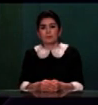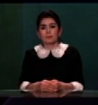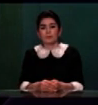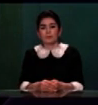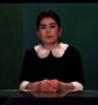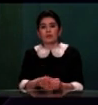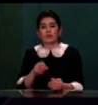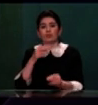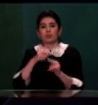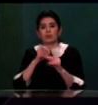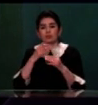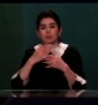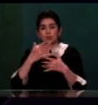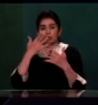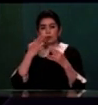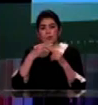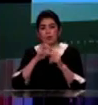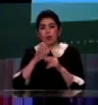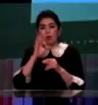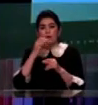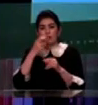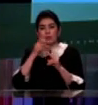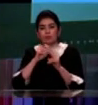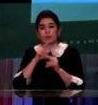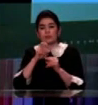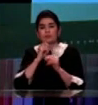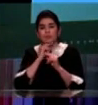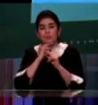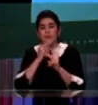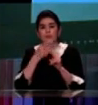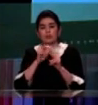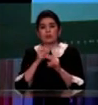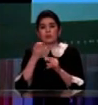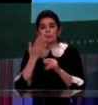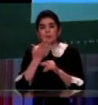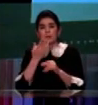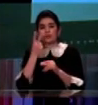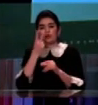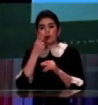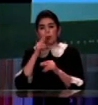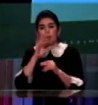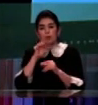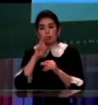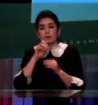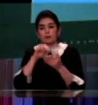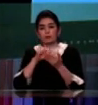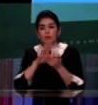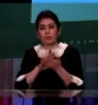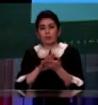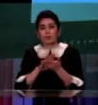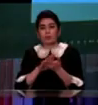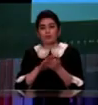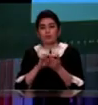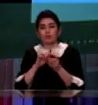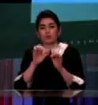Va kirgan chiqqan общие параметры oynasida e'tibor berayotgan bo'lsangiz, ikkita parol kiritiladigan